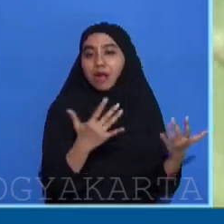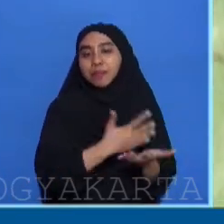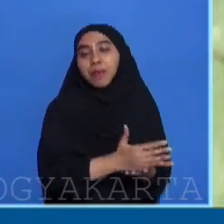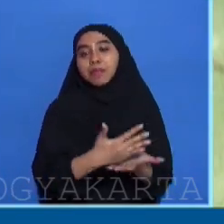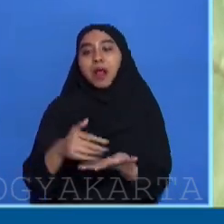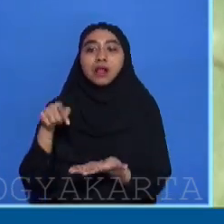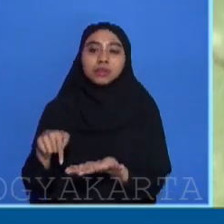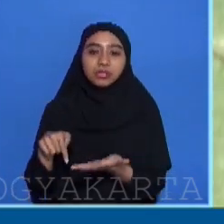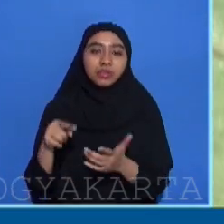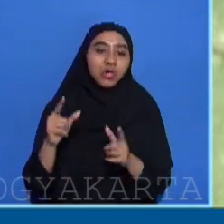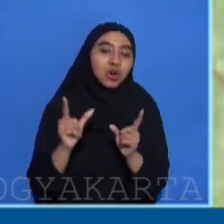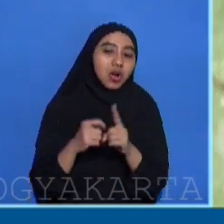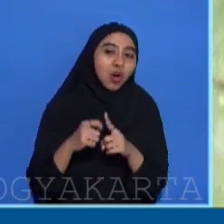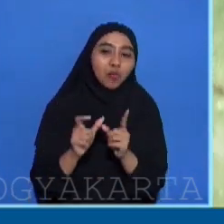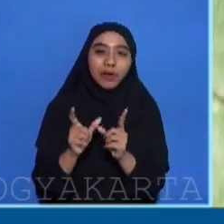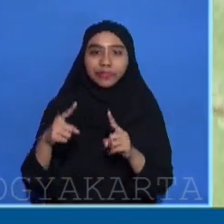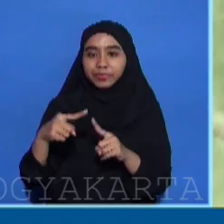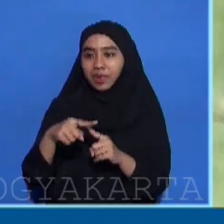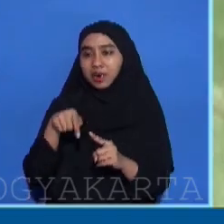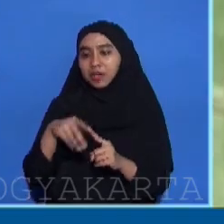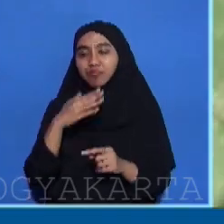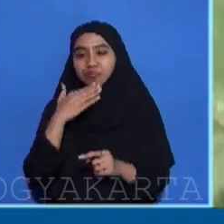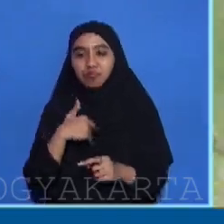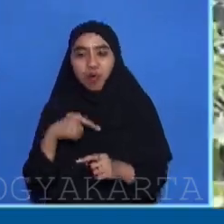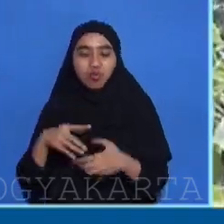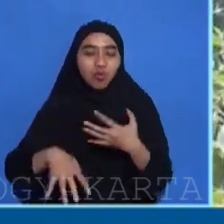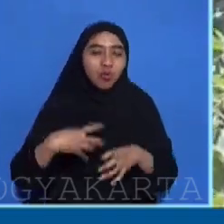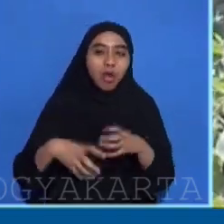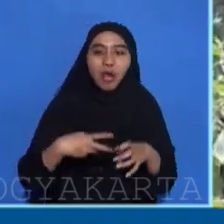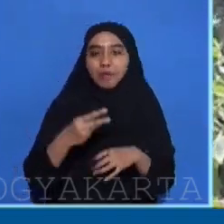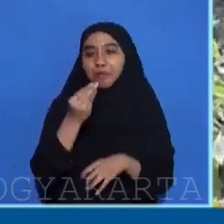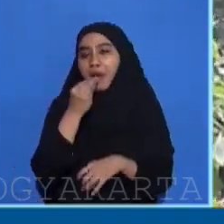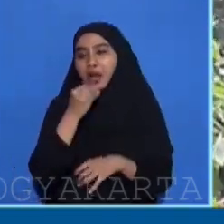KWT Ayem Tentrem menika ugi nggadahi sawetawis produk olahan pangan ingkang